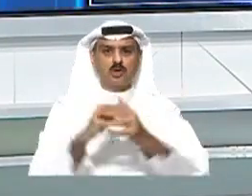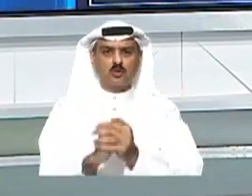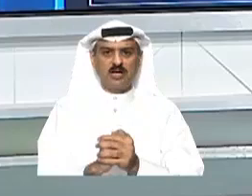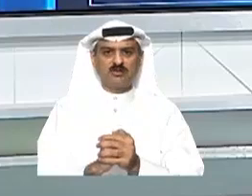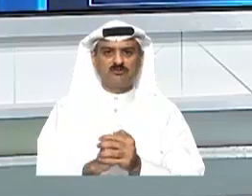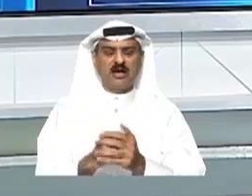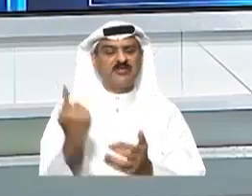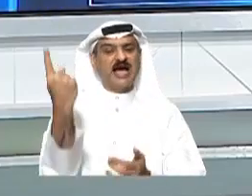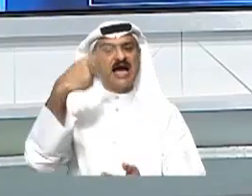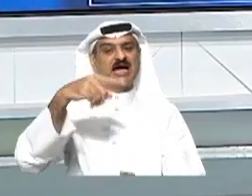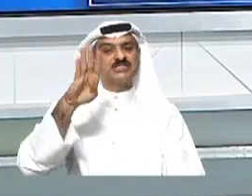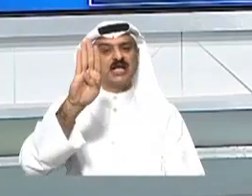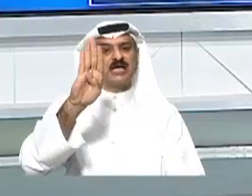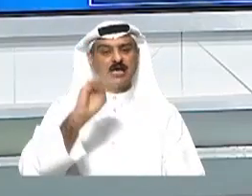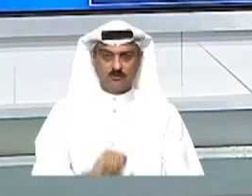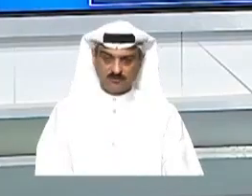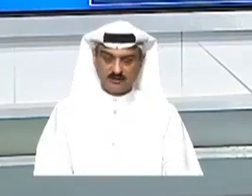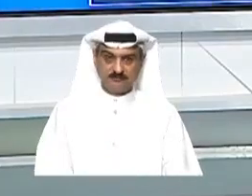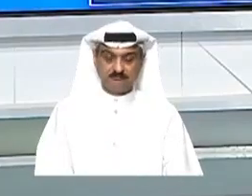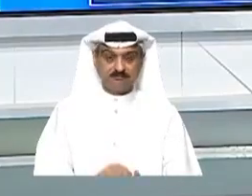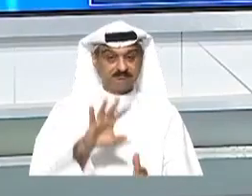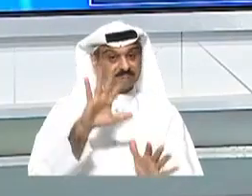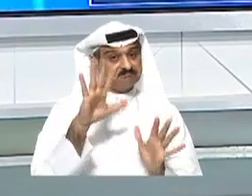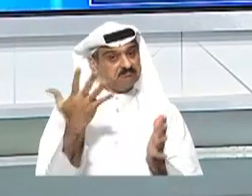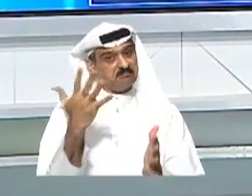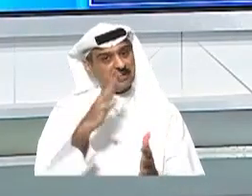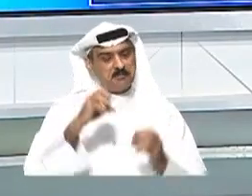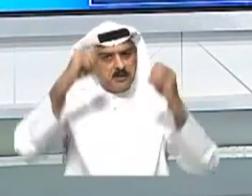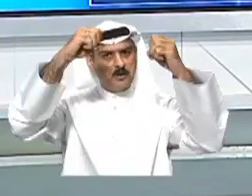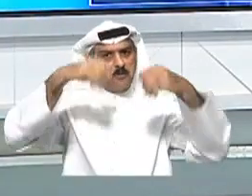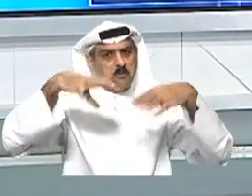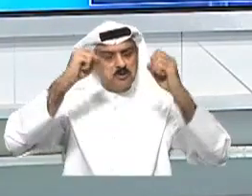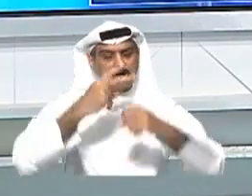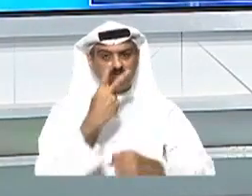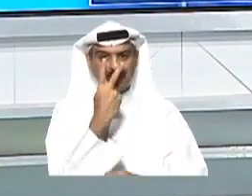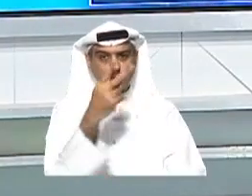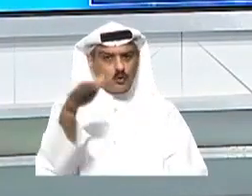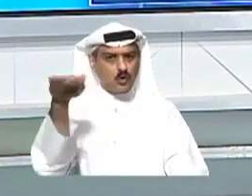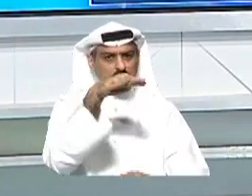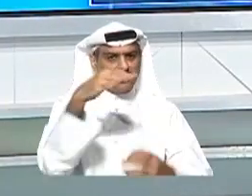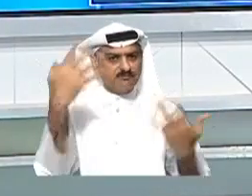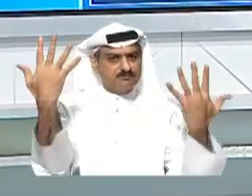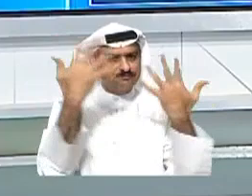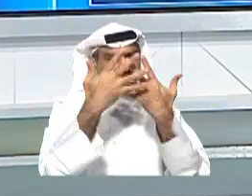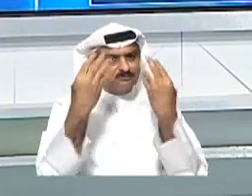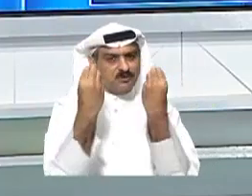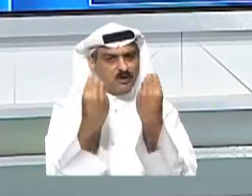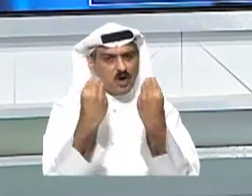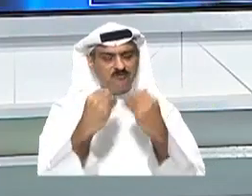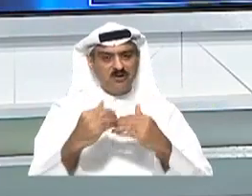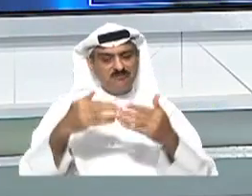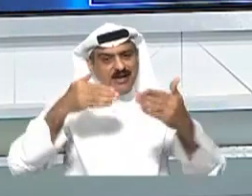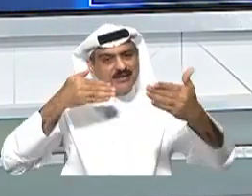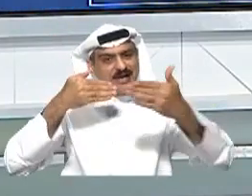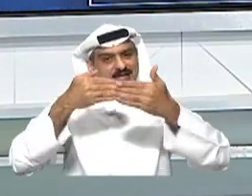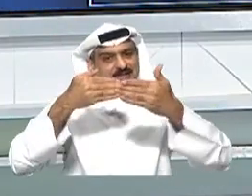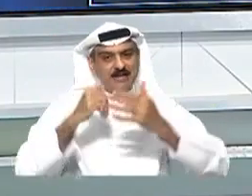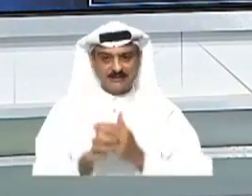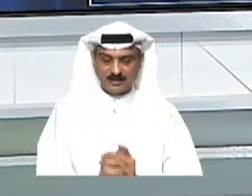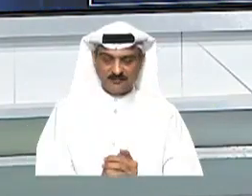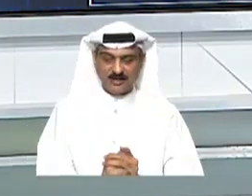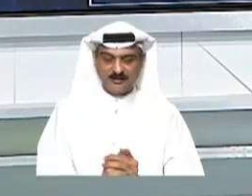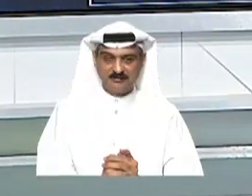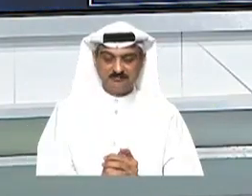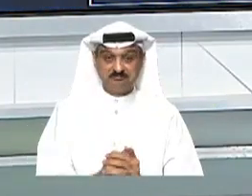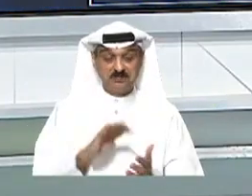10 كيلومتر، لكن مع هطول الأمطار متوقع أن قد تنخفض أو ينخفض مدى الرؤية الأفقية في بعض المناطق